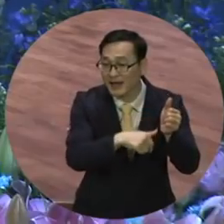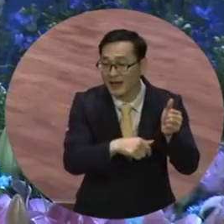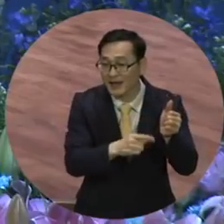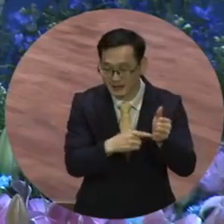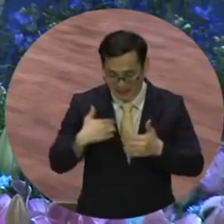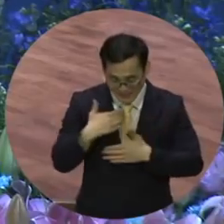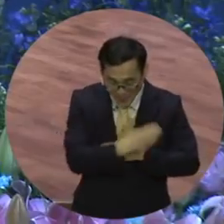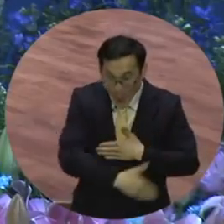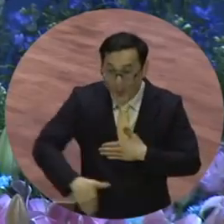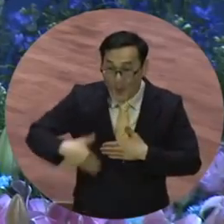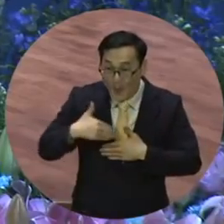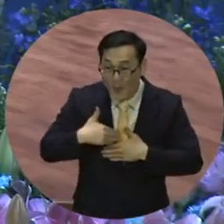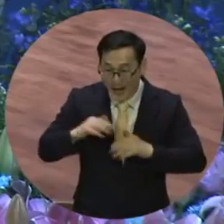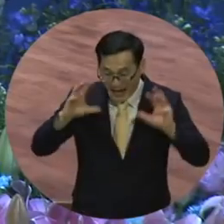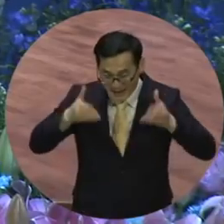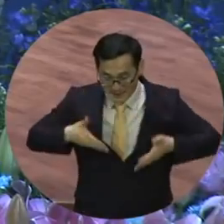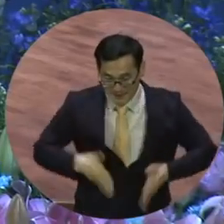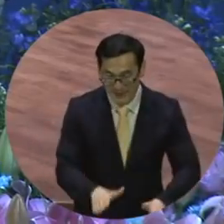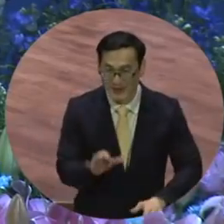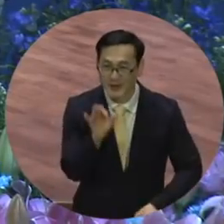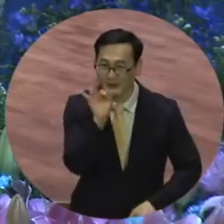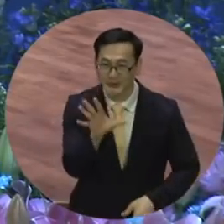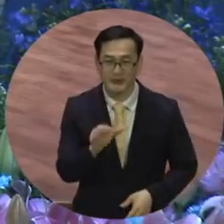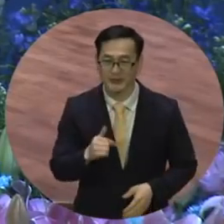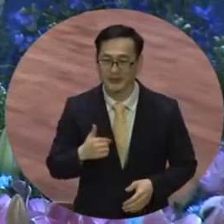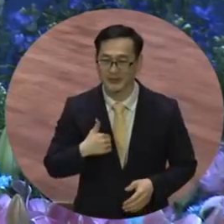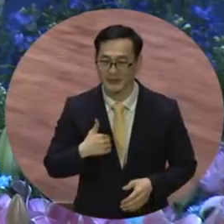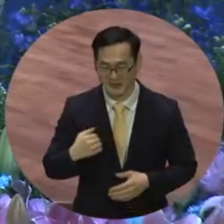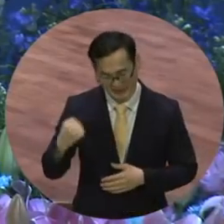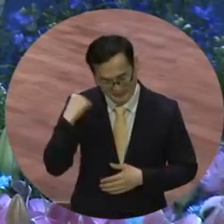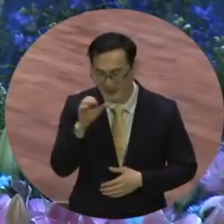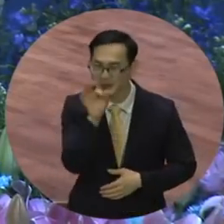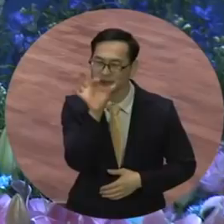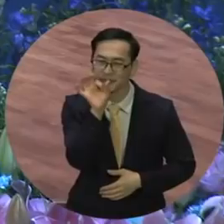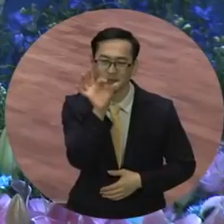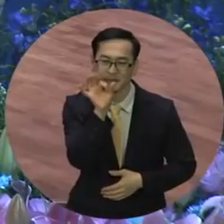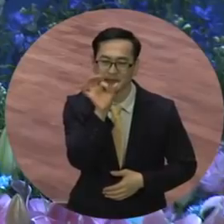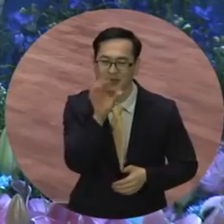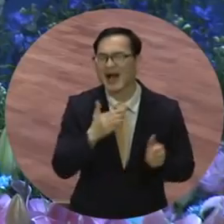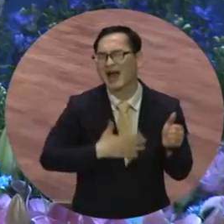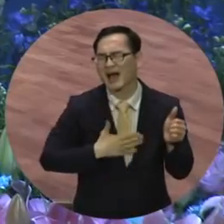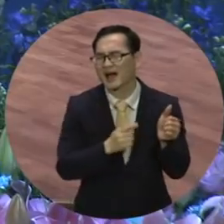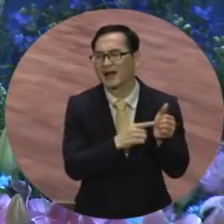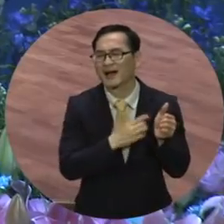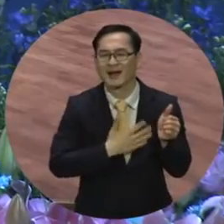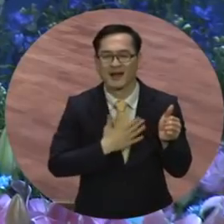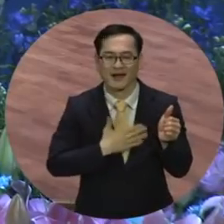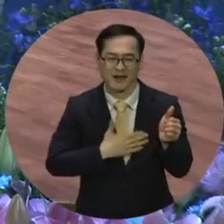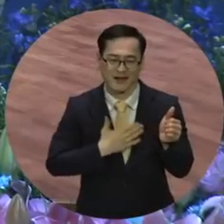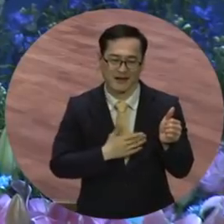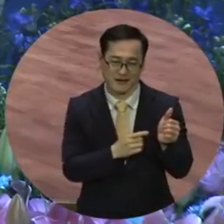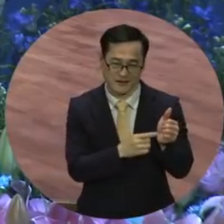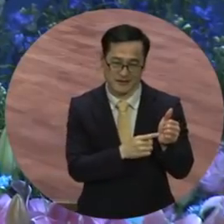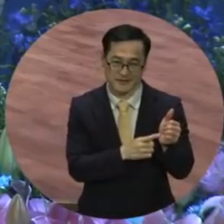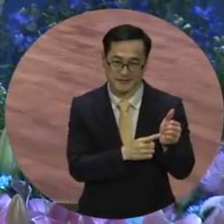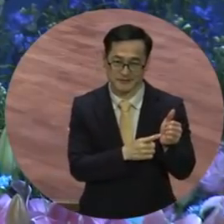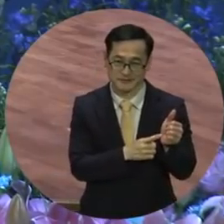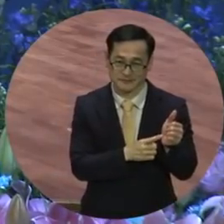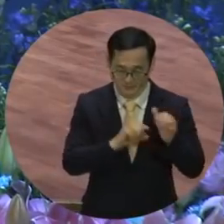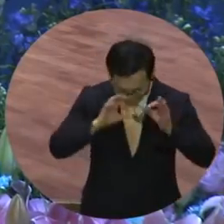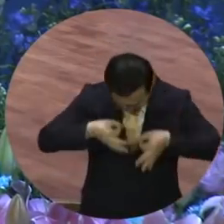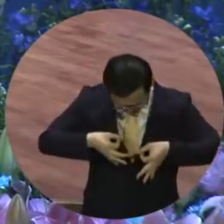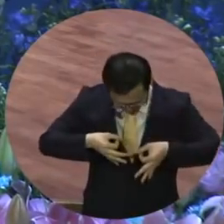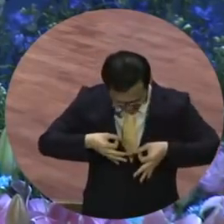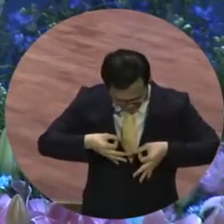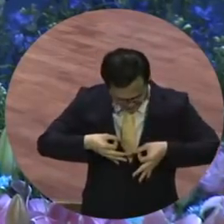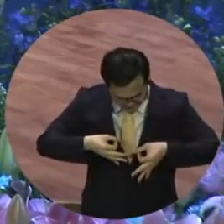몸이 생산 능력이 완전히 상실된 상태였다는 사실을 알고 있었어요. 자기 몸 자기